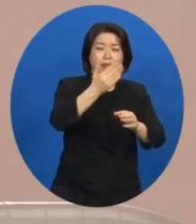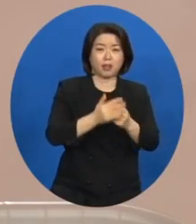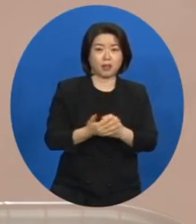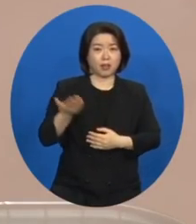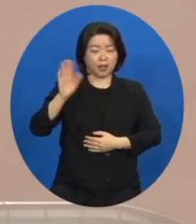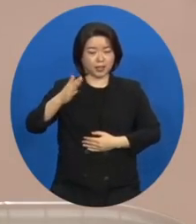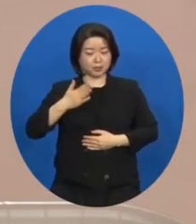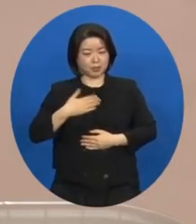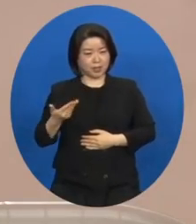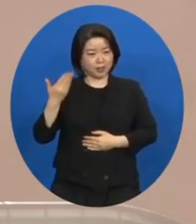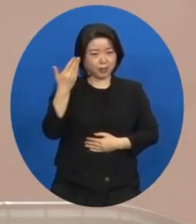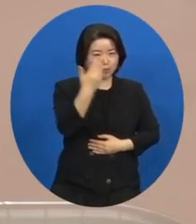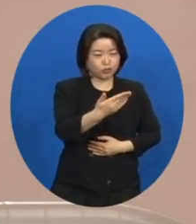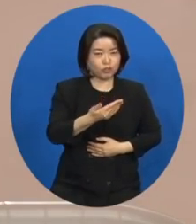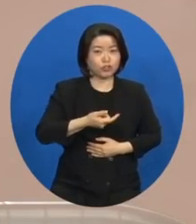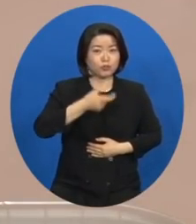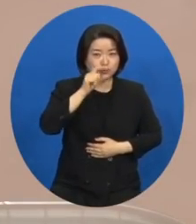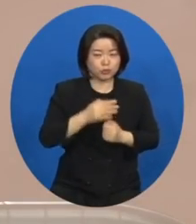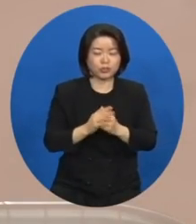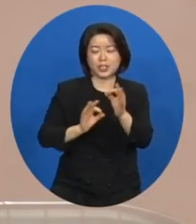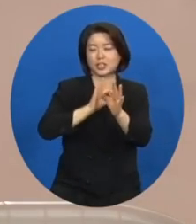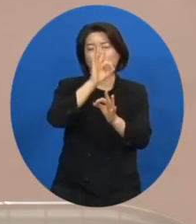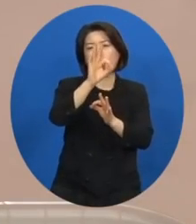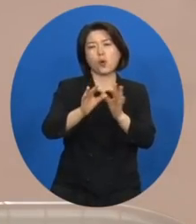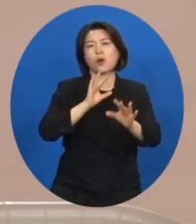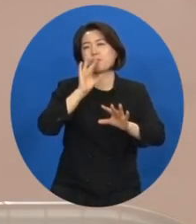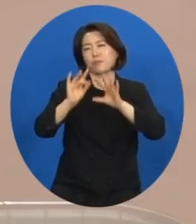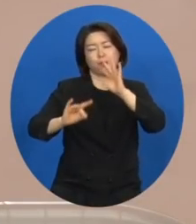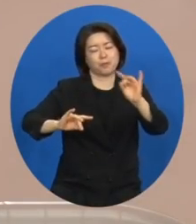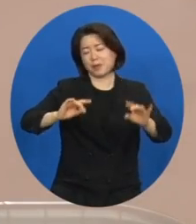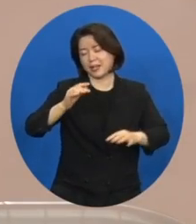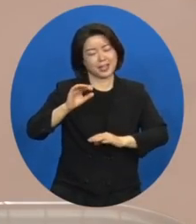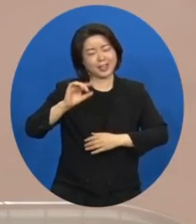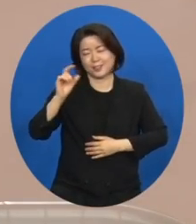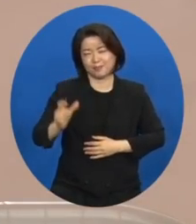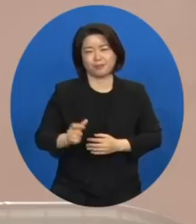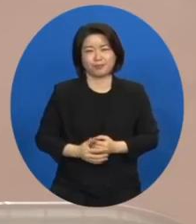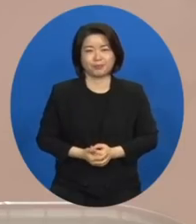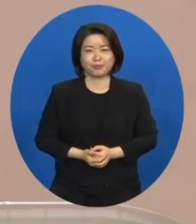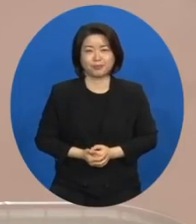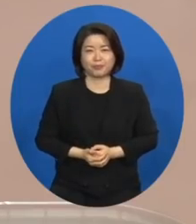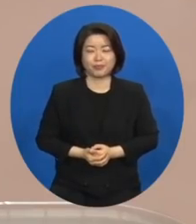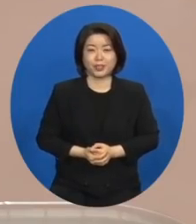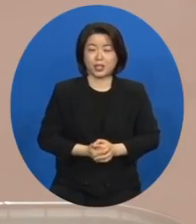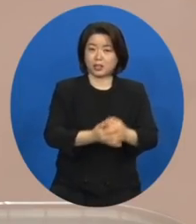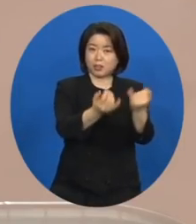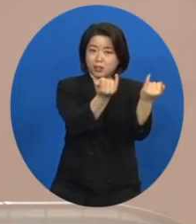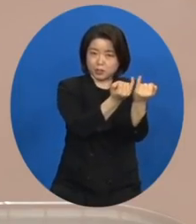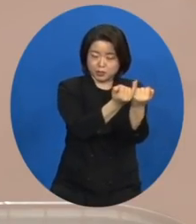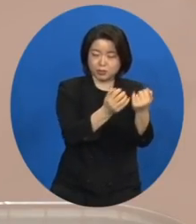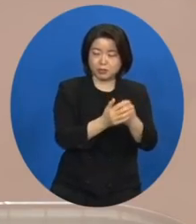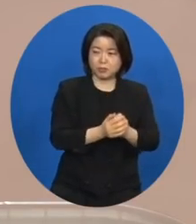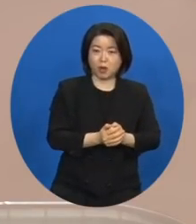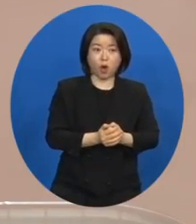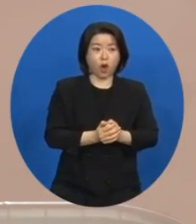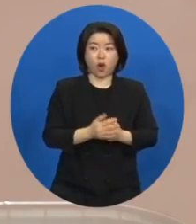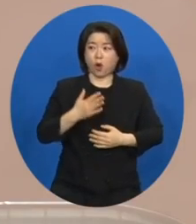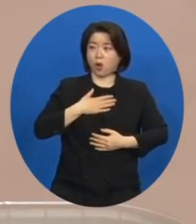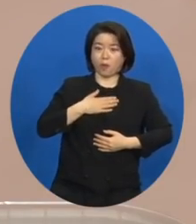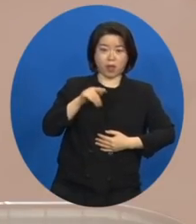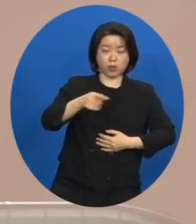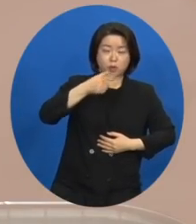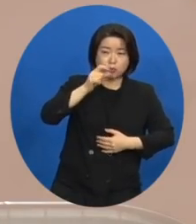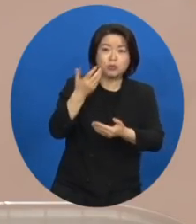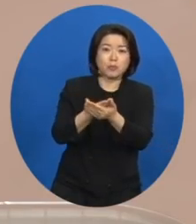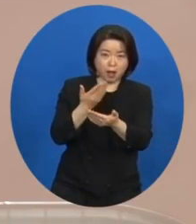영원히 목마르지 아니할 거야 그랬더니 여인이 그러면 저도 그 물을 주십시오